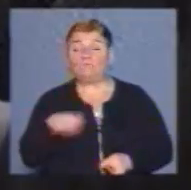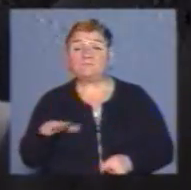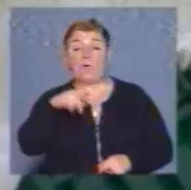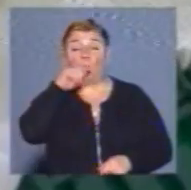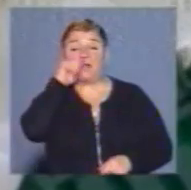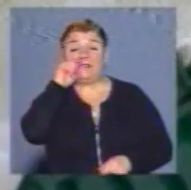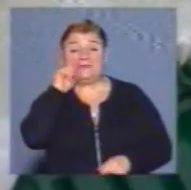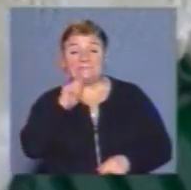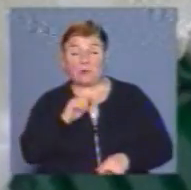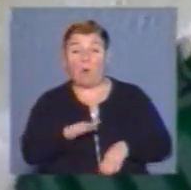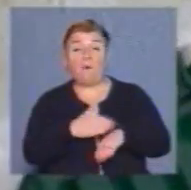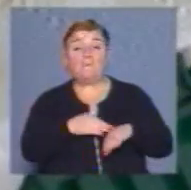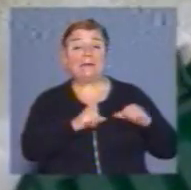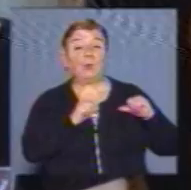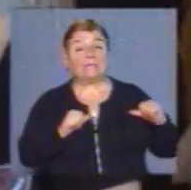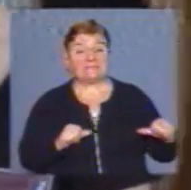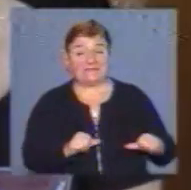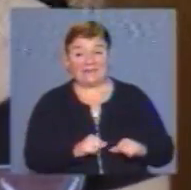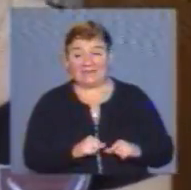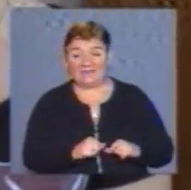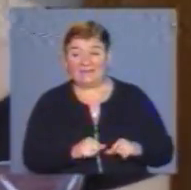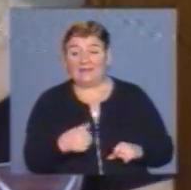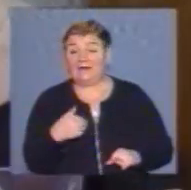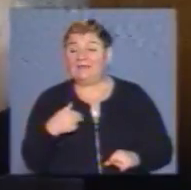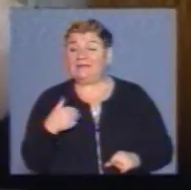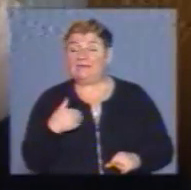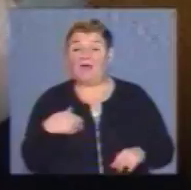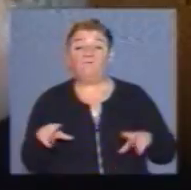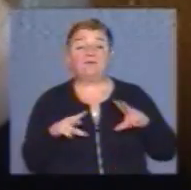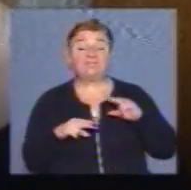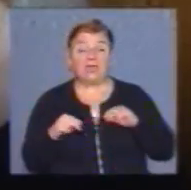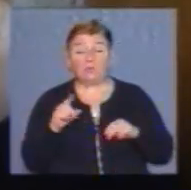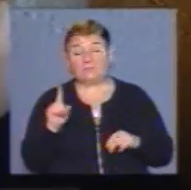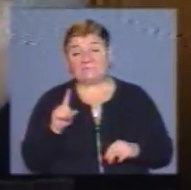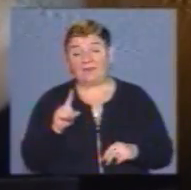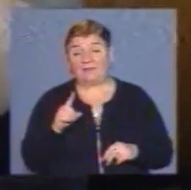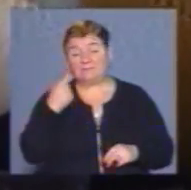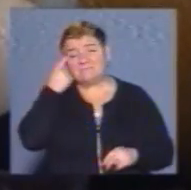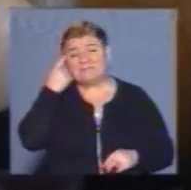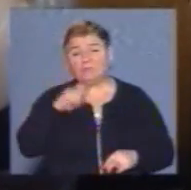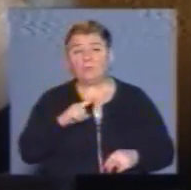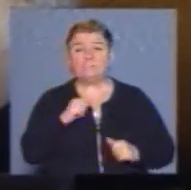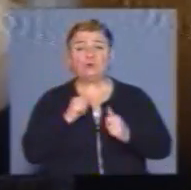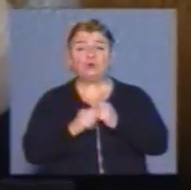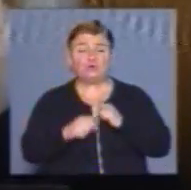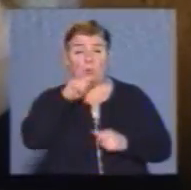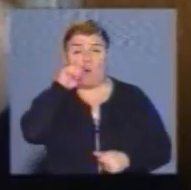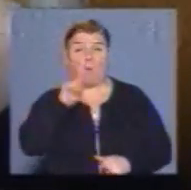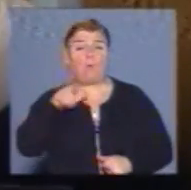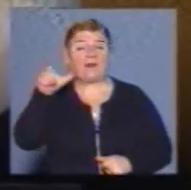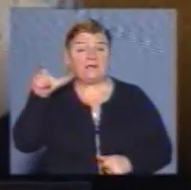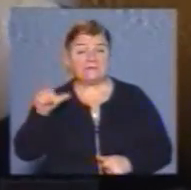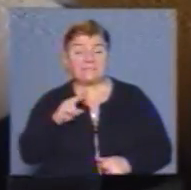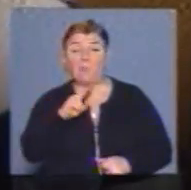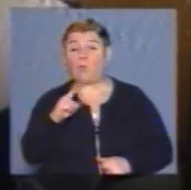«Ланцюг милосердя» влаштують у День Соборності. Вважаю, що це обов'язок кожного свідомого українця, кожного громадянина. Якщо ми маємо